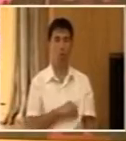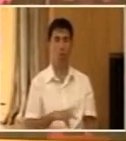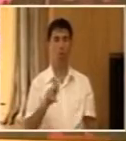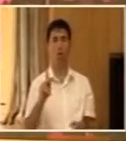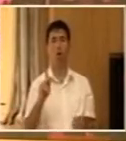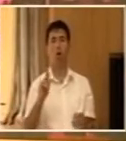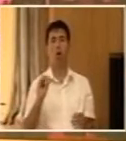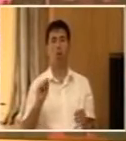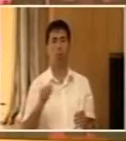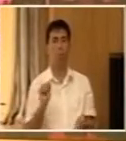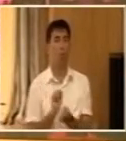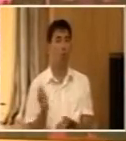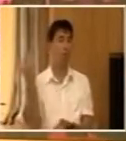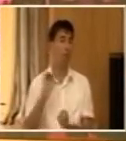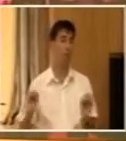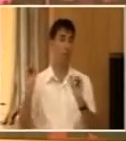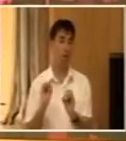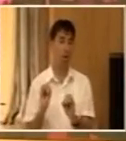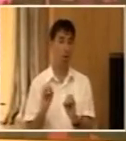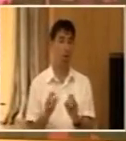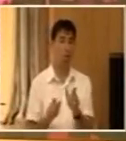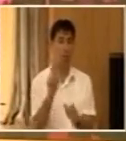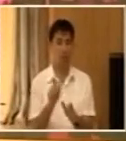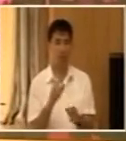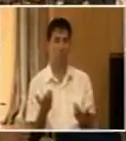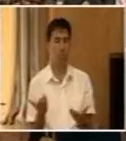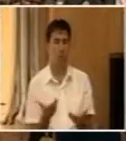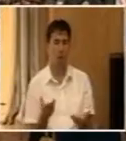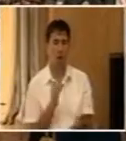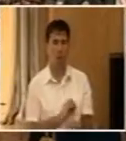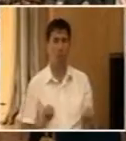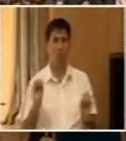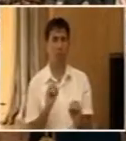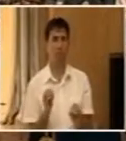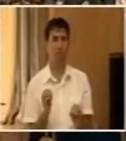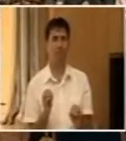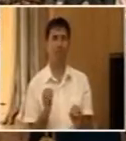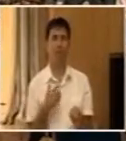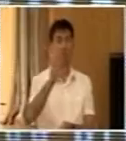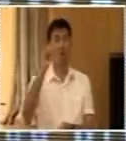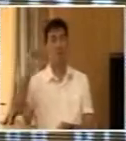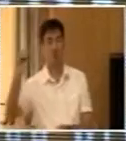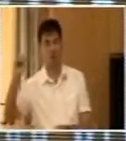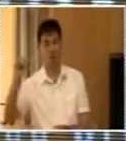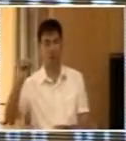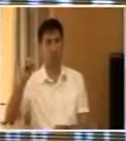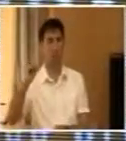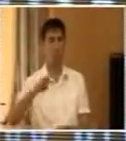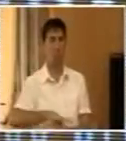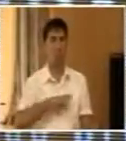përndjekurit politik, duke komentuar si arritje faktin që në 300 ditë u dëmshpërblyen 1200 prej tyre. 80